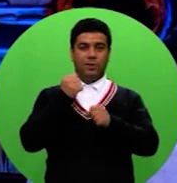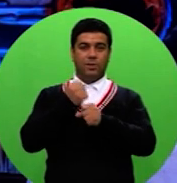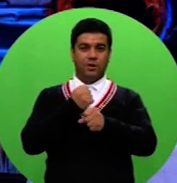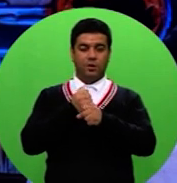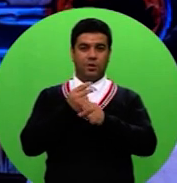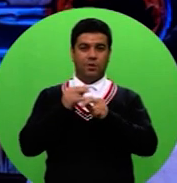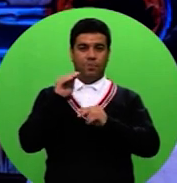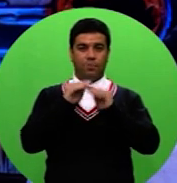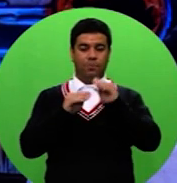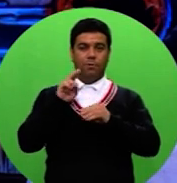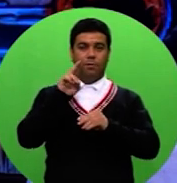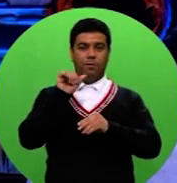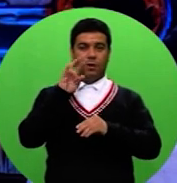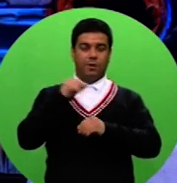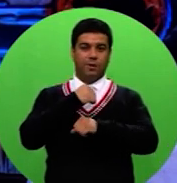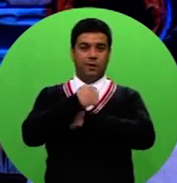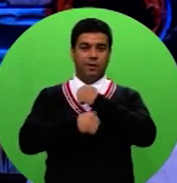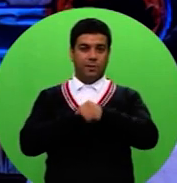и когтями.